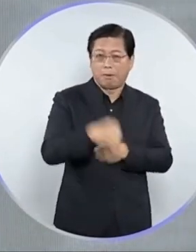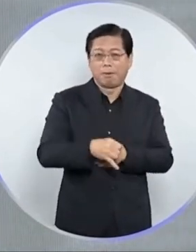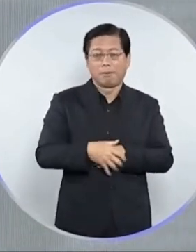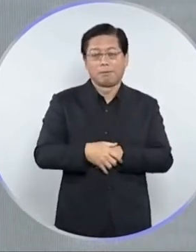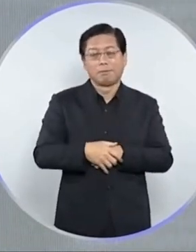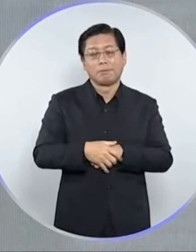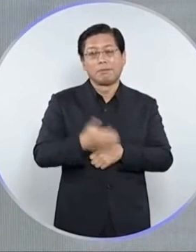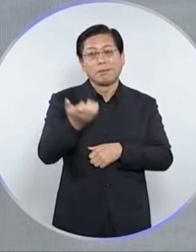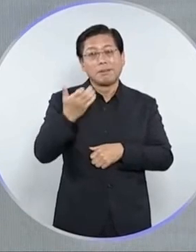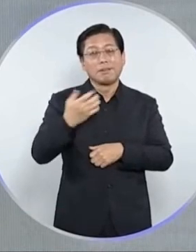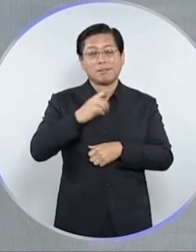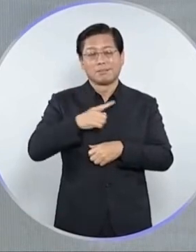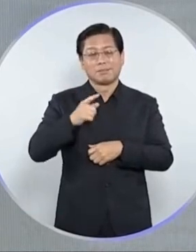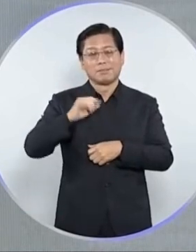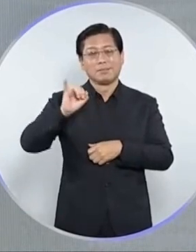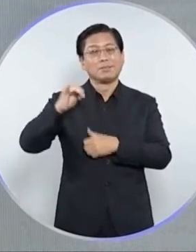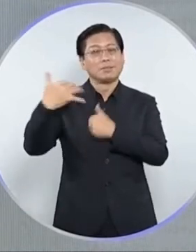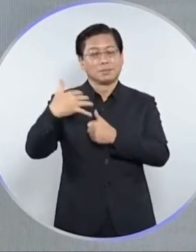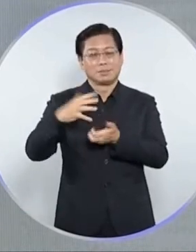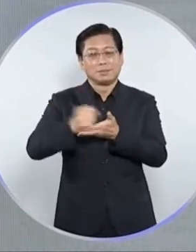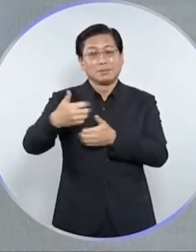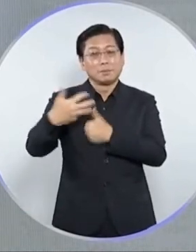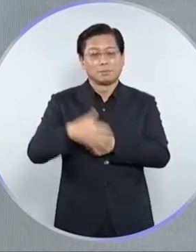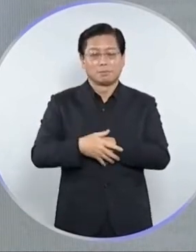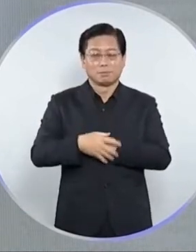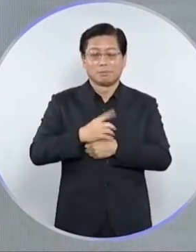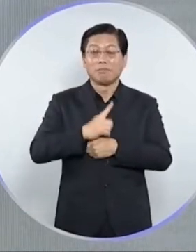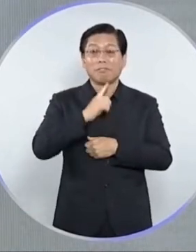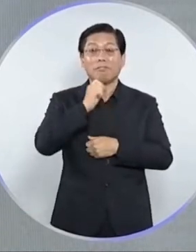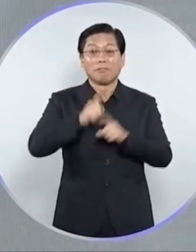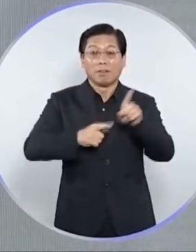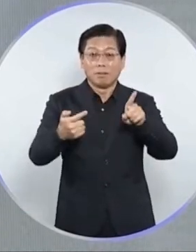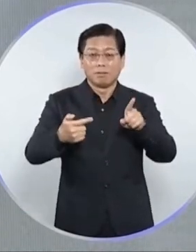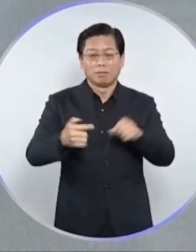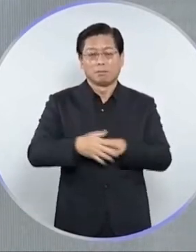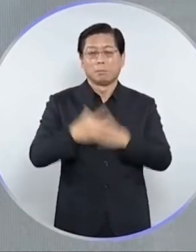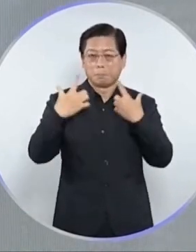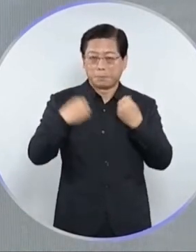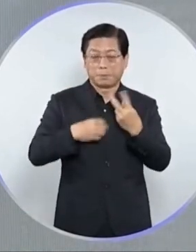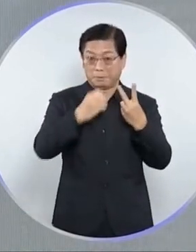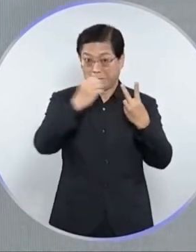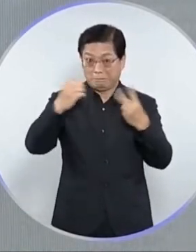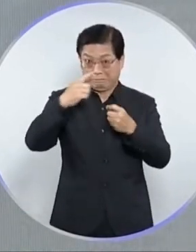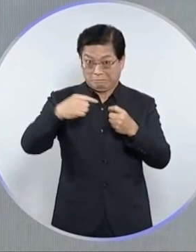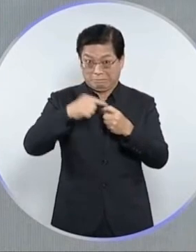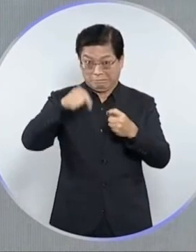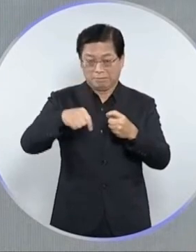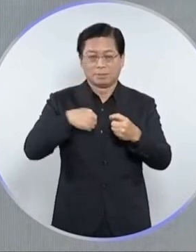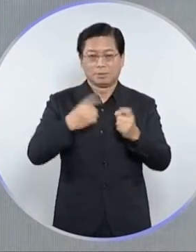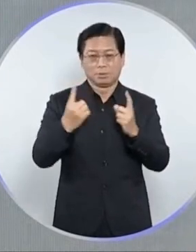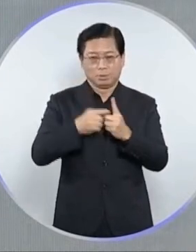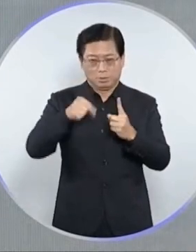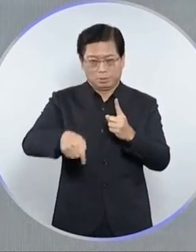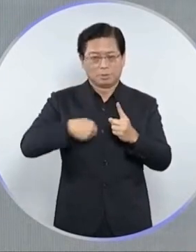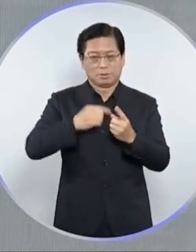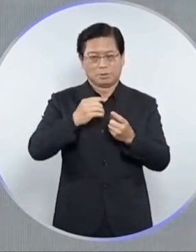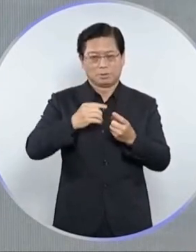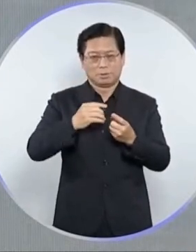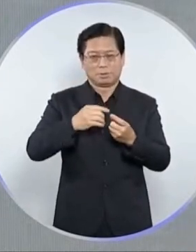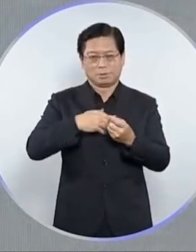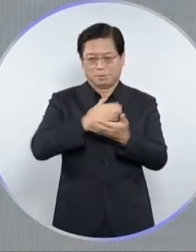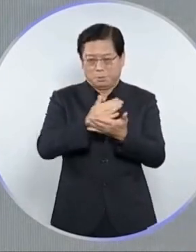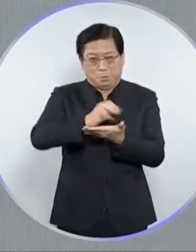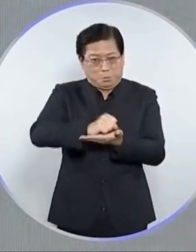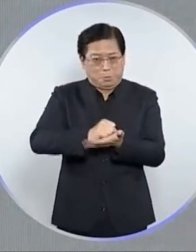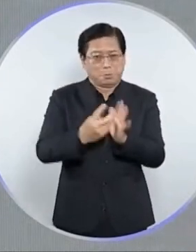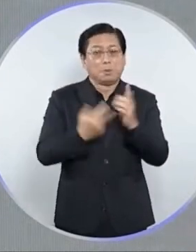刚才这位女士在问说，记者在问贫富。我跟你讲哦，《二十一世纪资本论》这本书对这个问题已经讲得很清楚。他